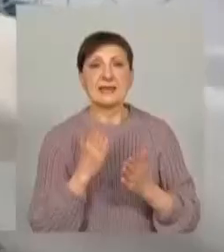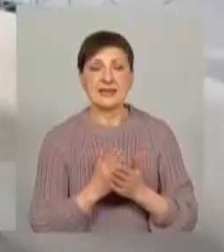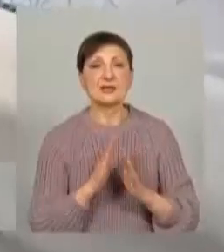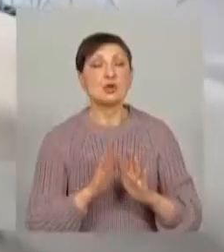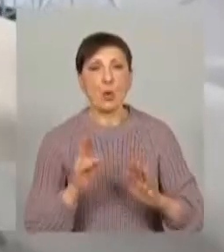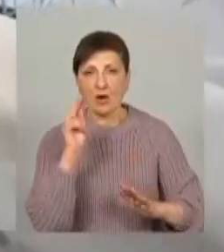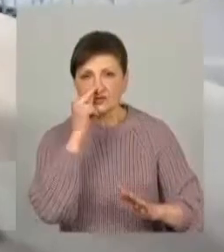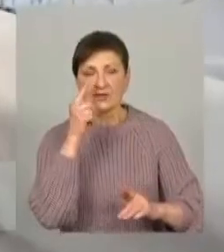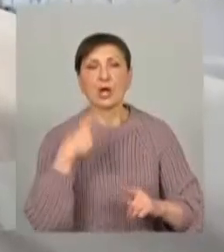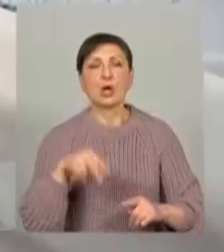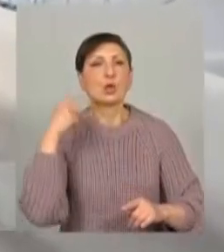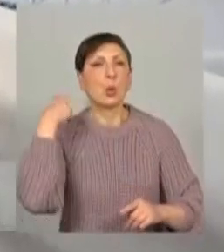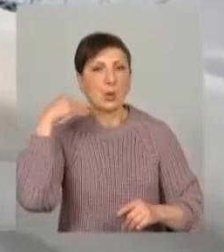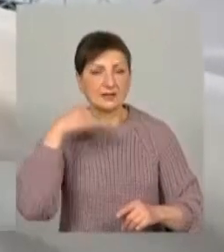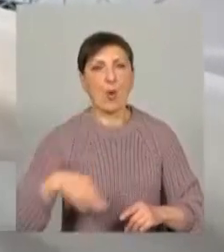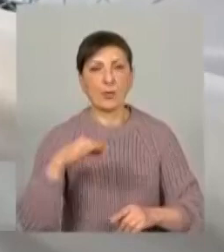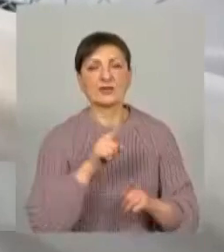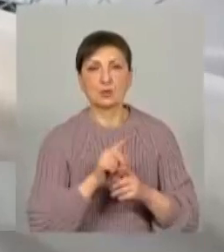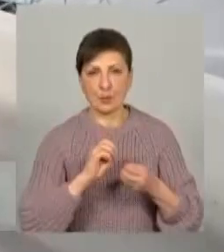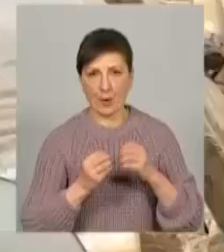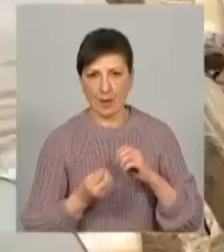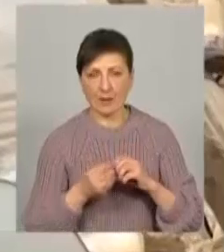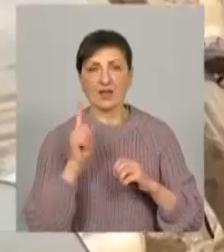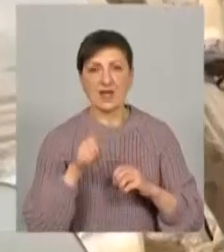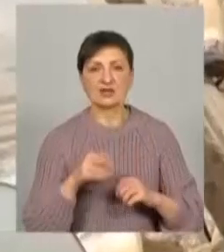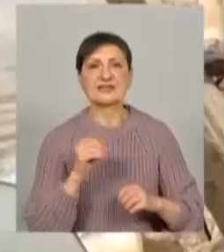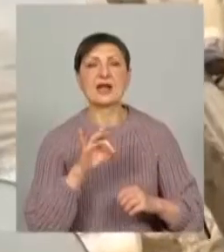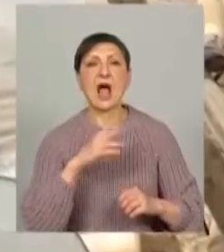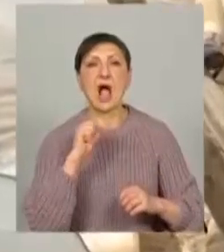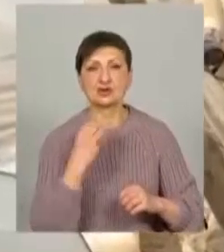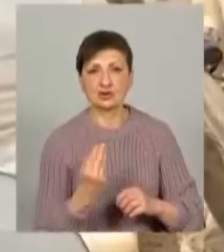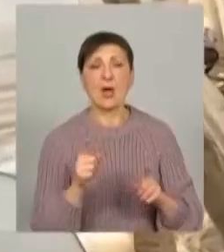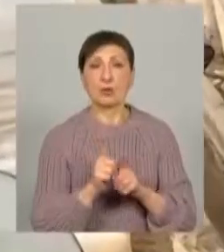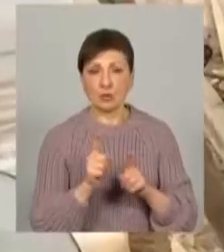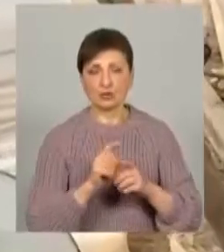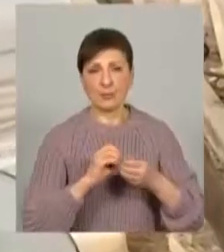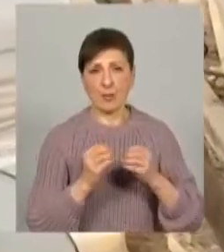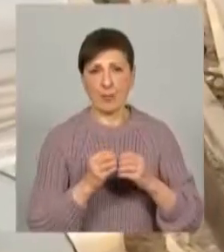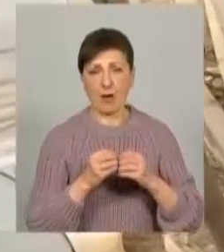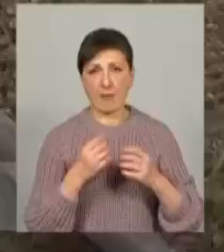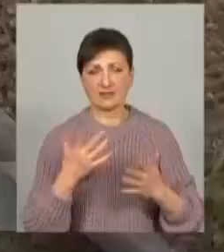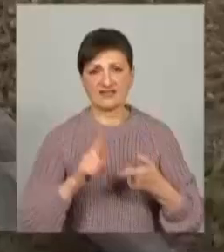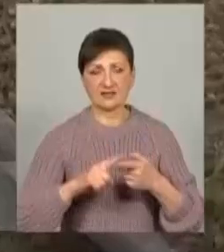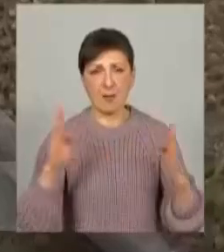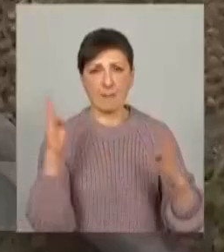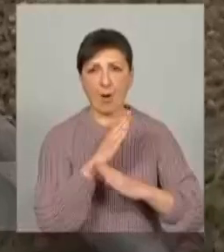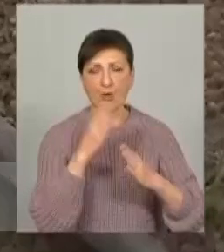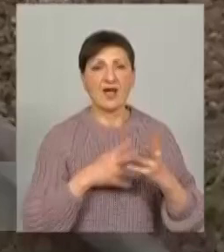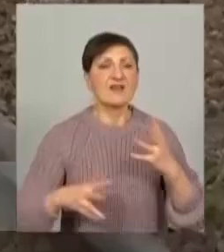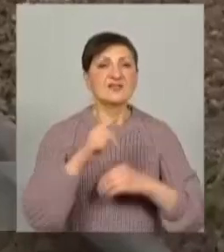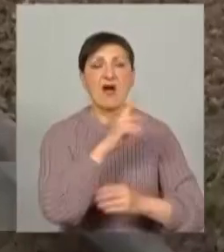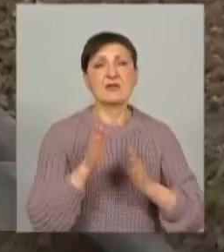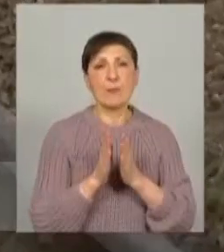не только в Шымкенте но и в туркестанской области в том числе аграрии из сарыагаша которые тоже несут убытки из-за непогоды все как один